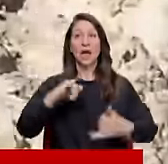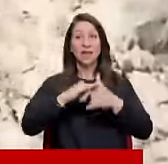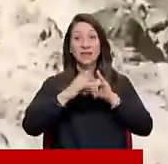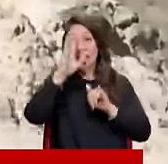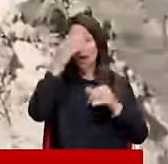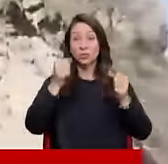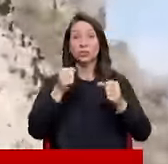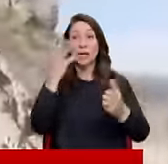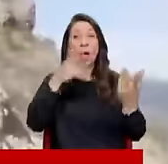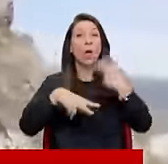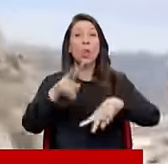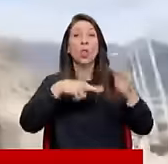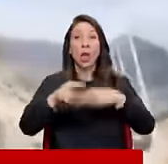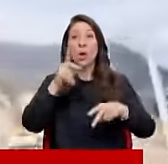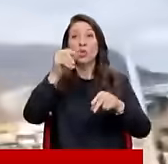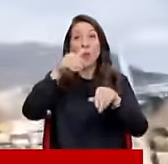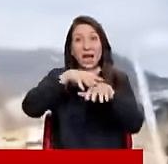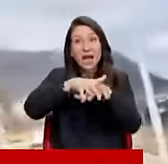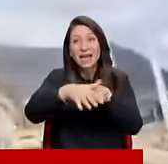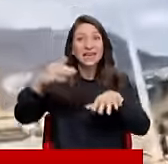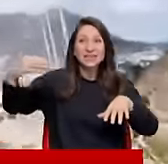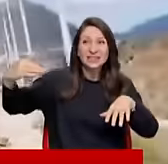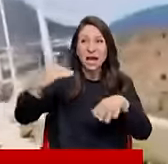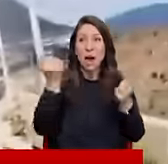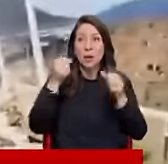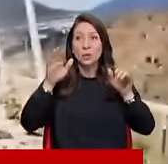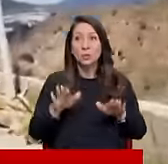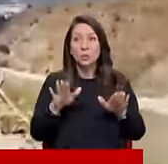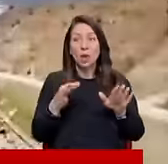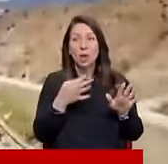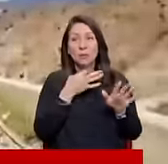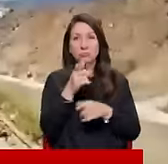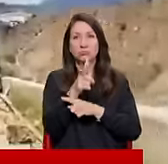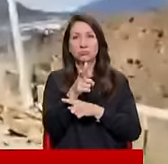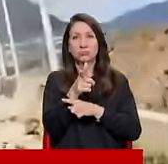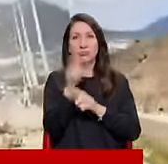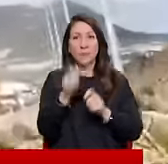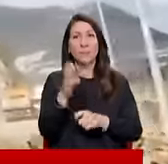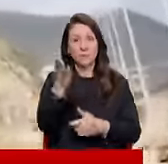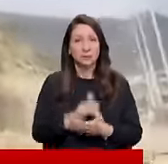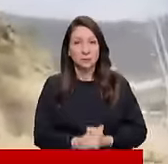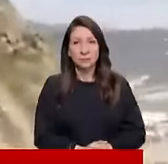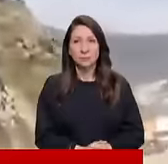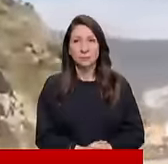Artvin Erzurum karayolunda heyelan anını o sırada yoldan geçenler araçlarının içinde kaydetti.